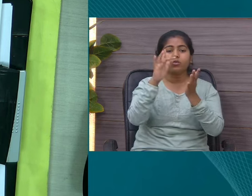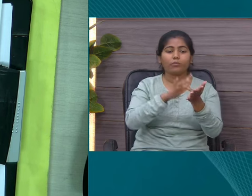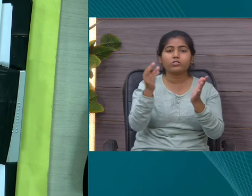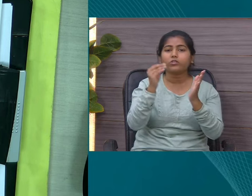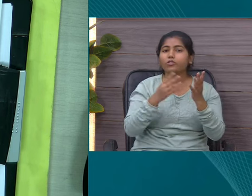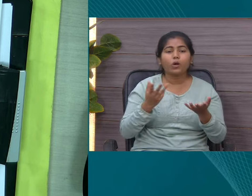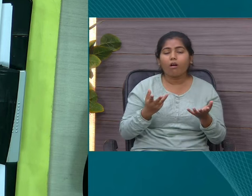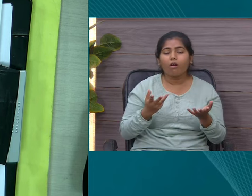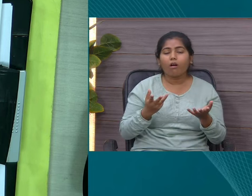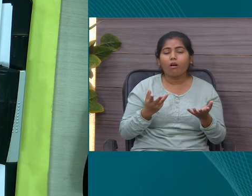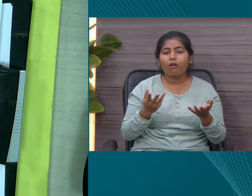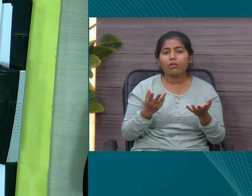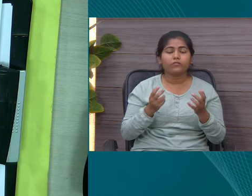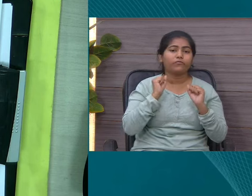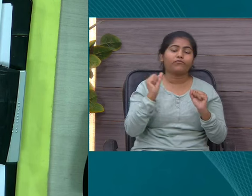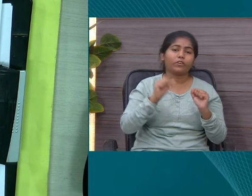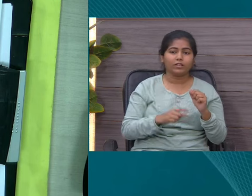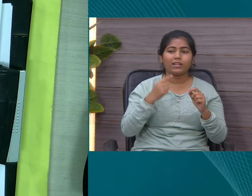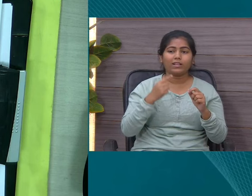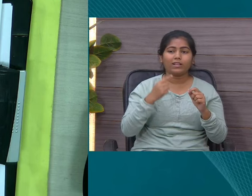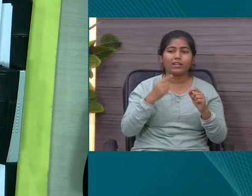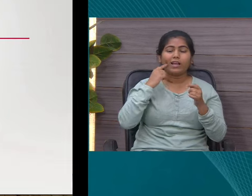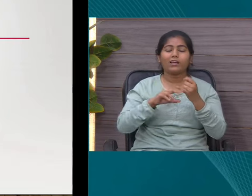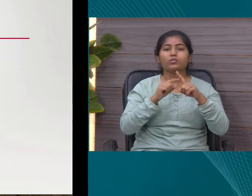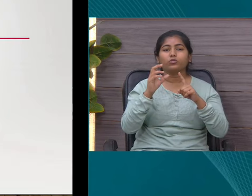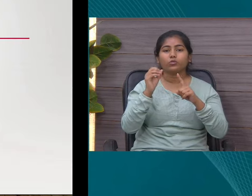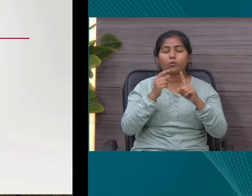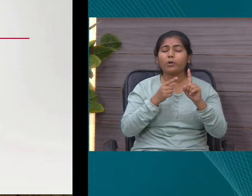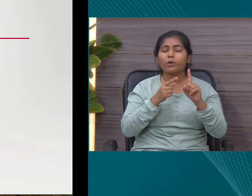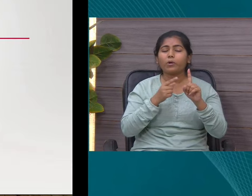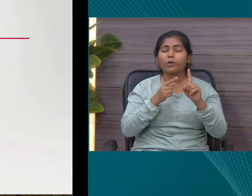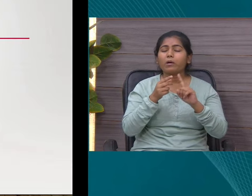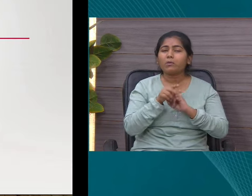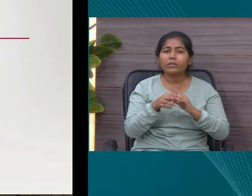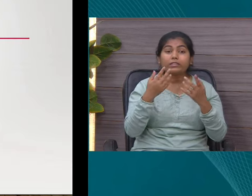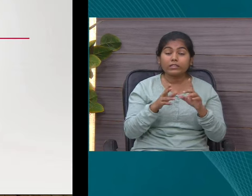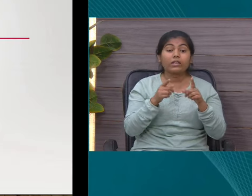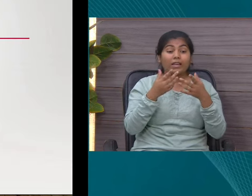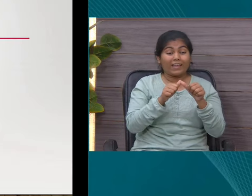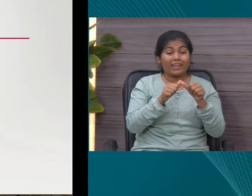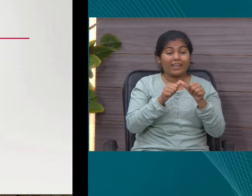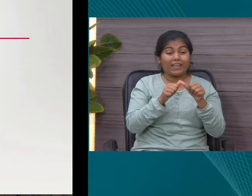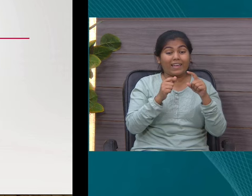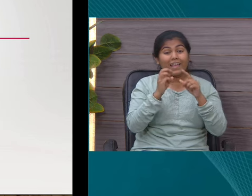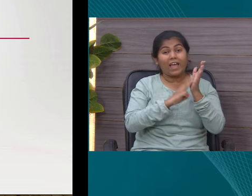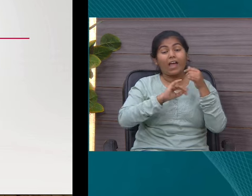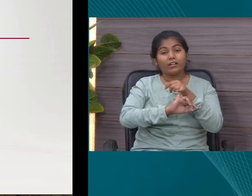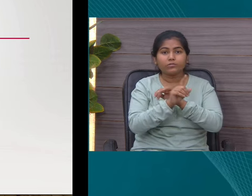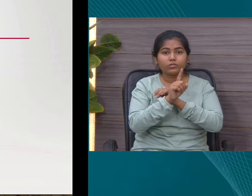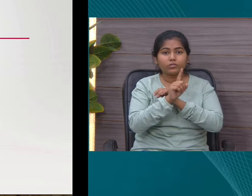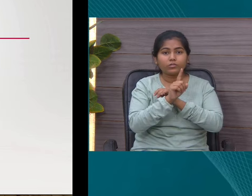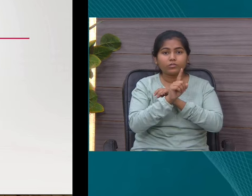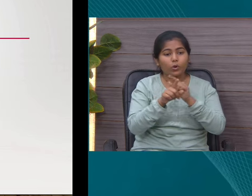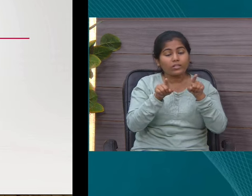पाए। नाउ व्हाट आर आइसोटोप्स? Isotopes are the atoms of the same element which have same atomic number but different atomic